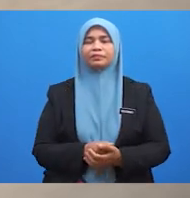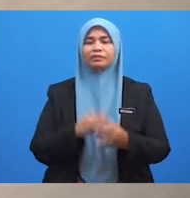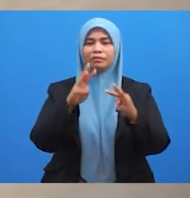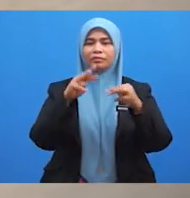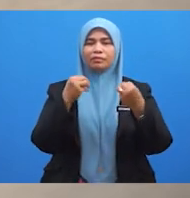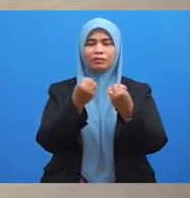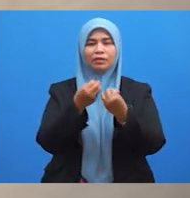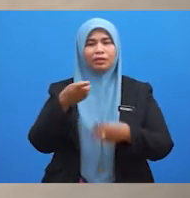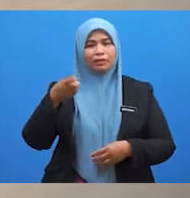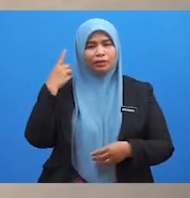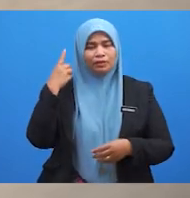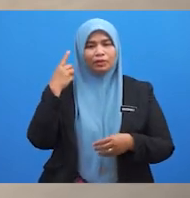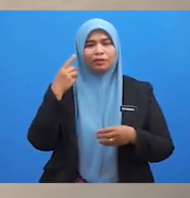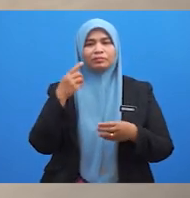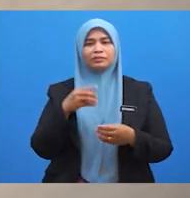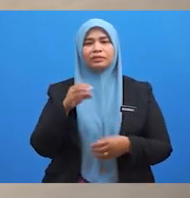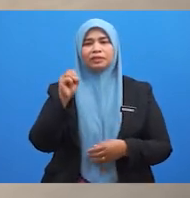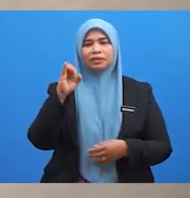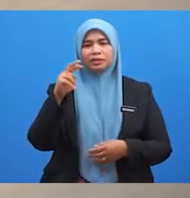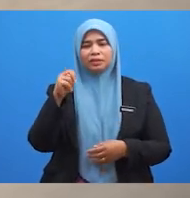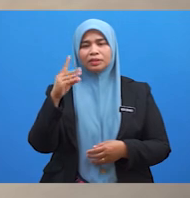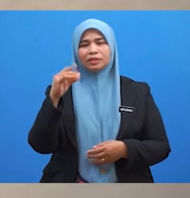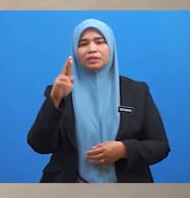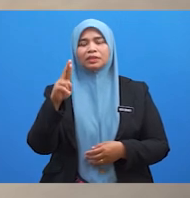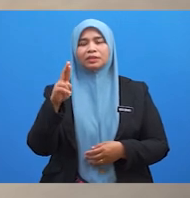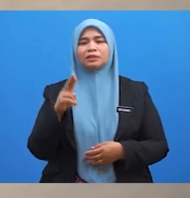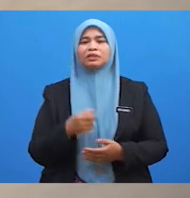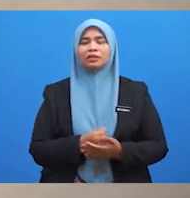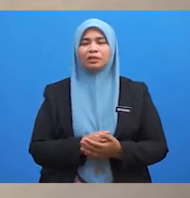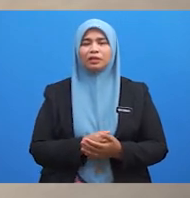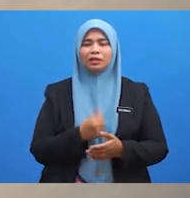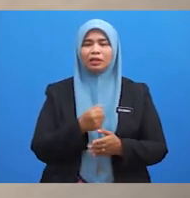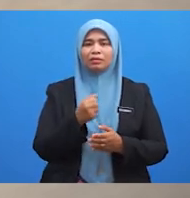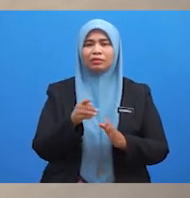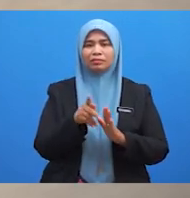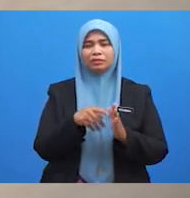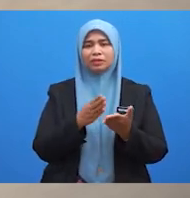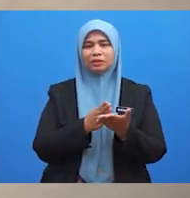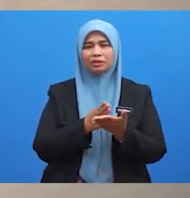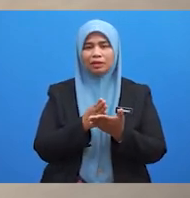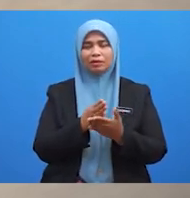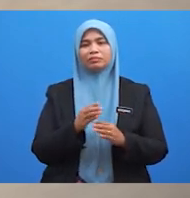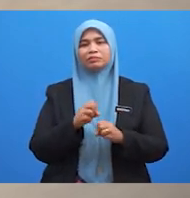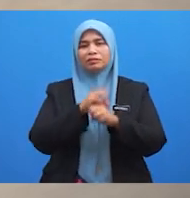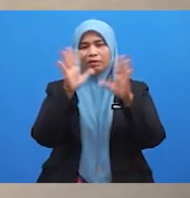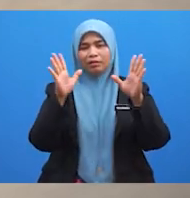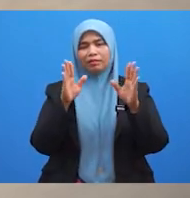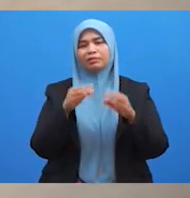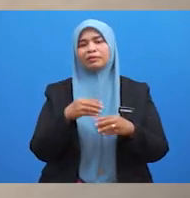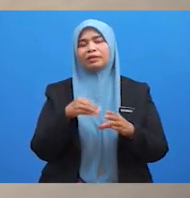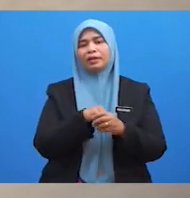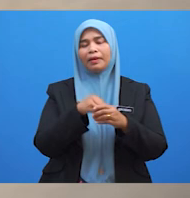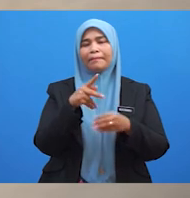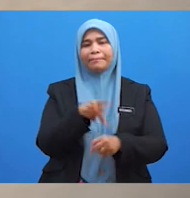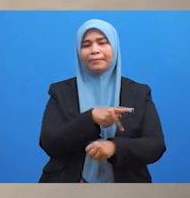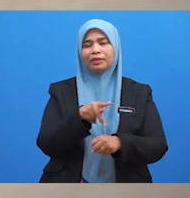Masyarakat dahulu menyindir, berkias atau berterus terang melalui pantun dalam